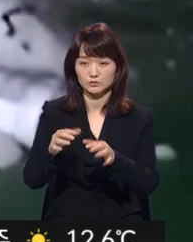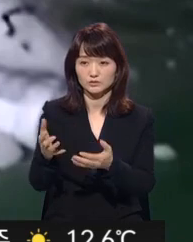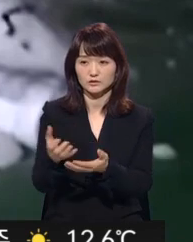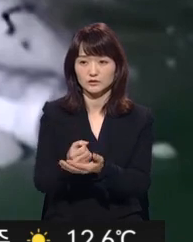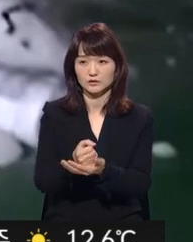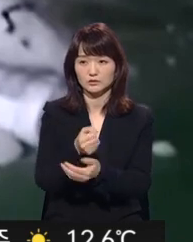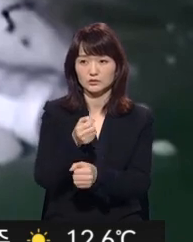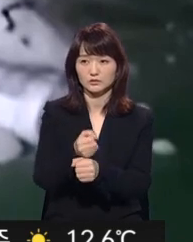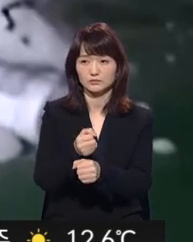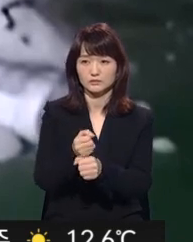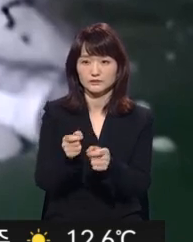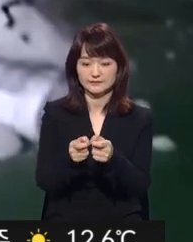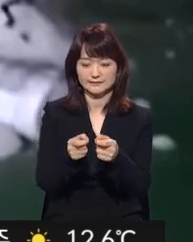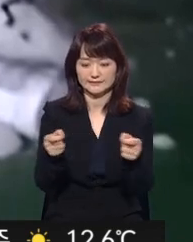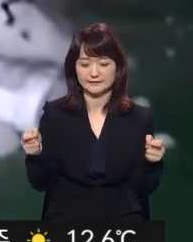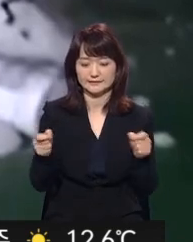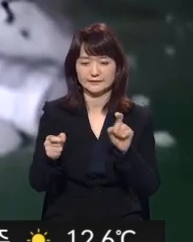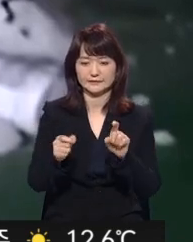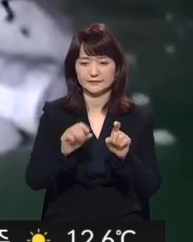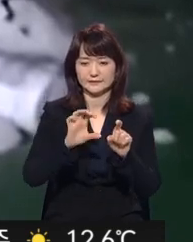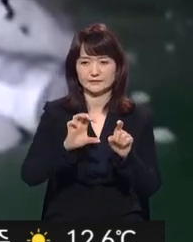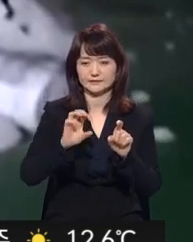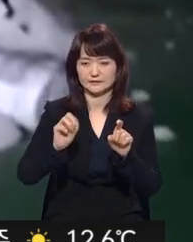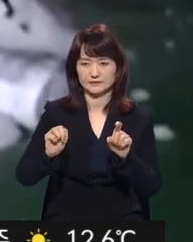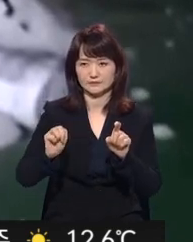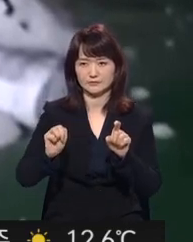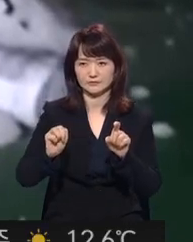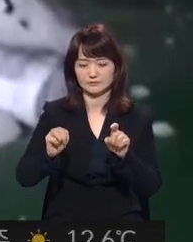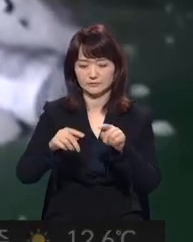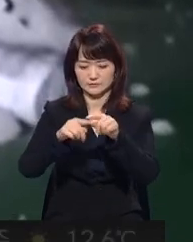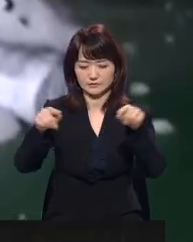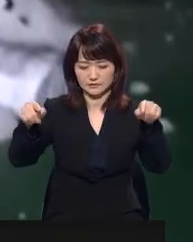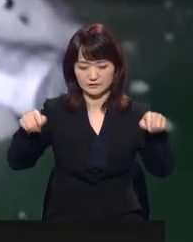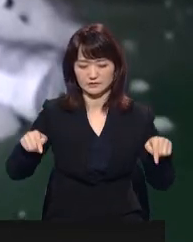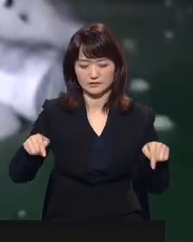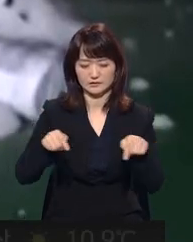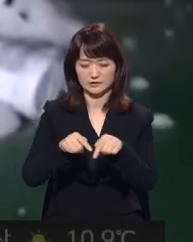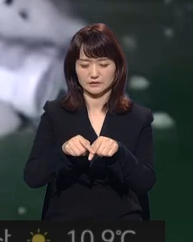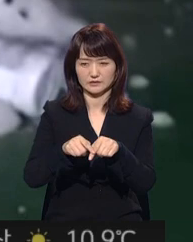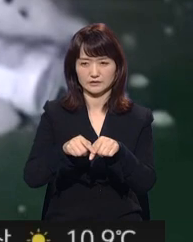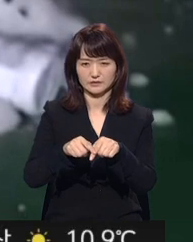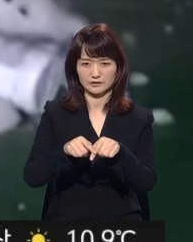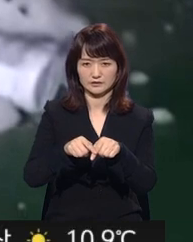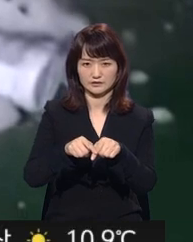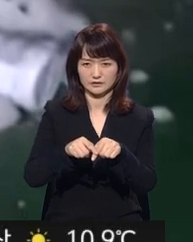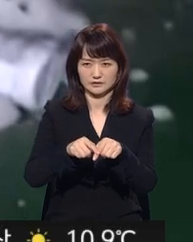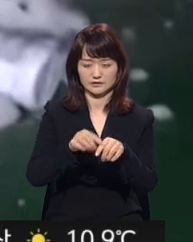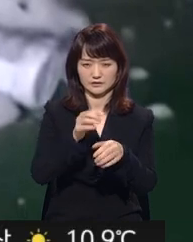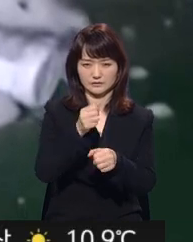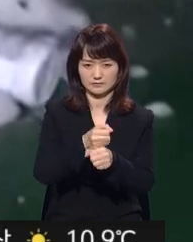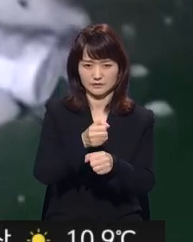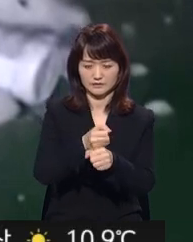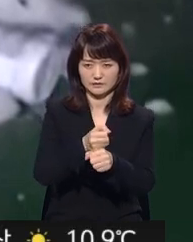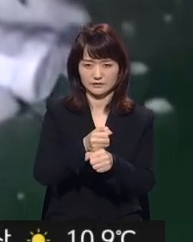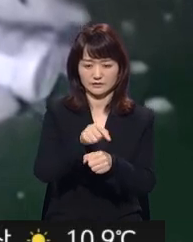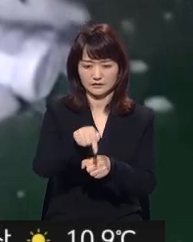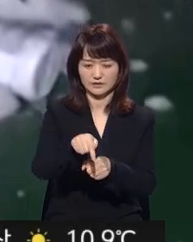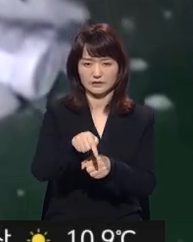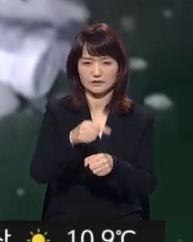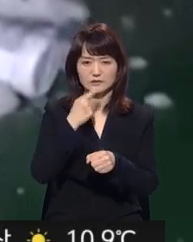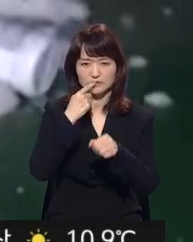10cm 정도로 된 지금 나오고 있죠 반듯하게 네모 나게 만들어 놓은 옥상에 미리 만들어 놓은 저거를 눈친다고